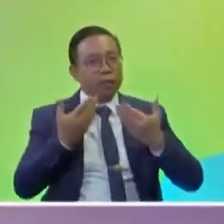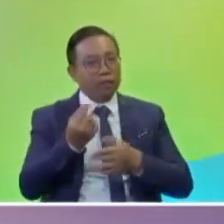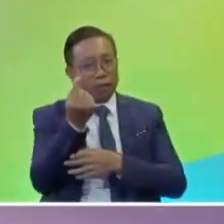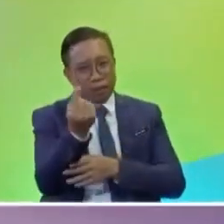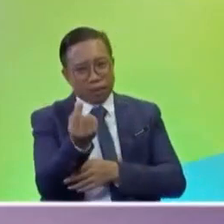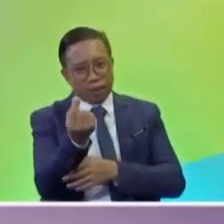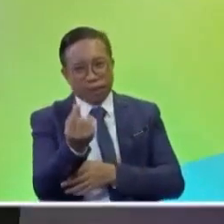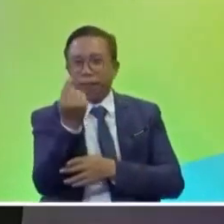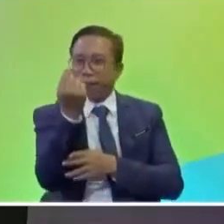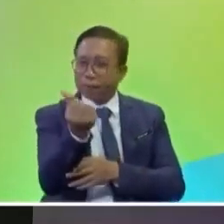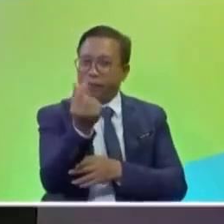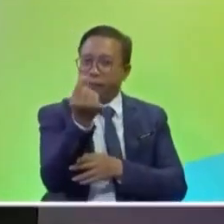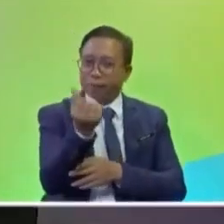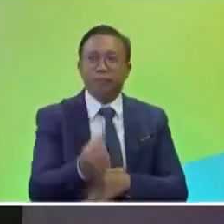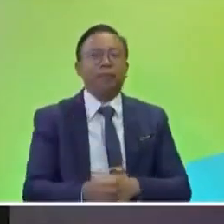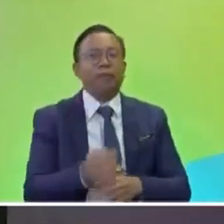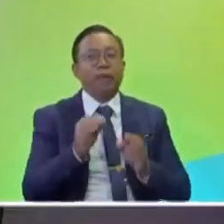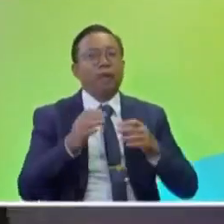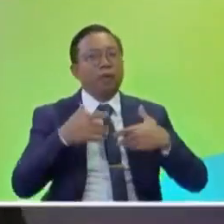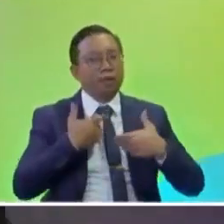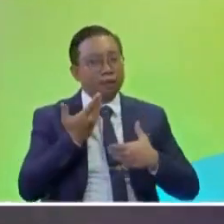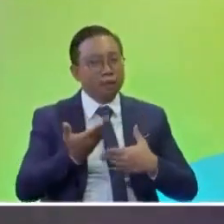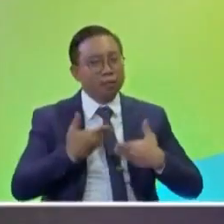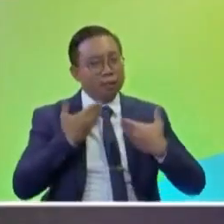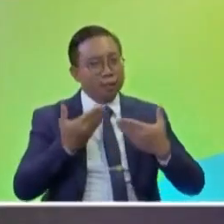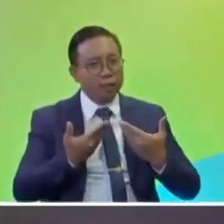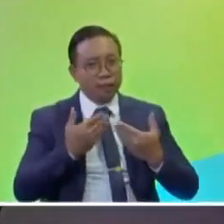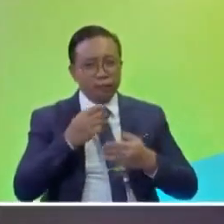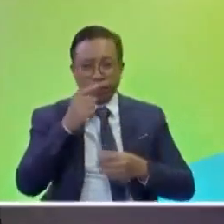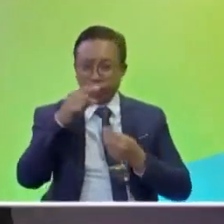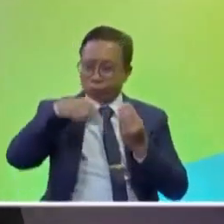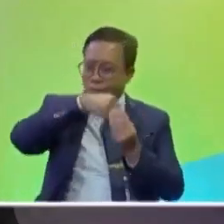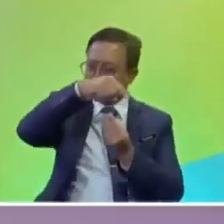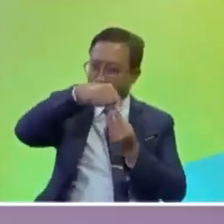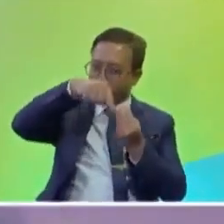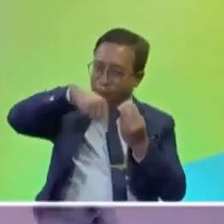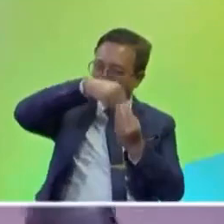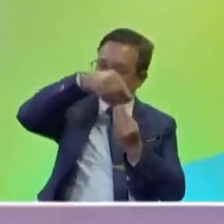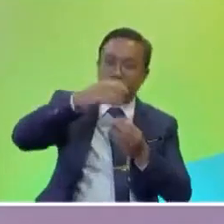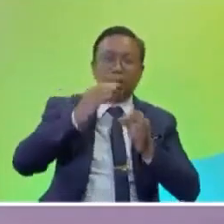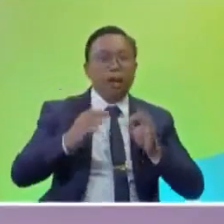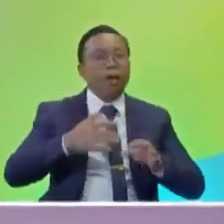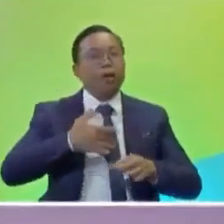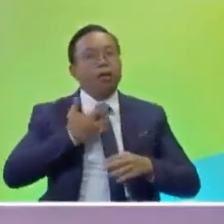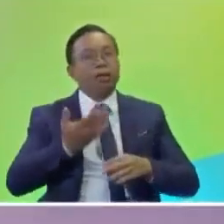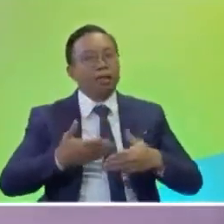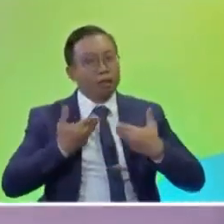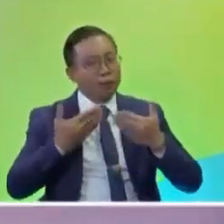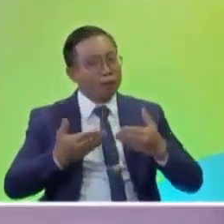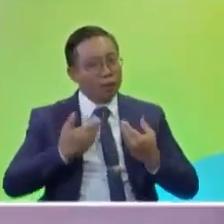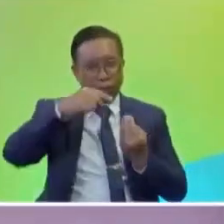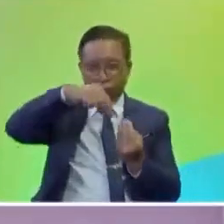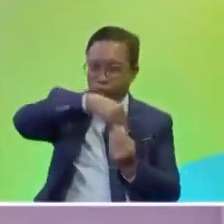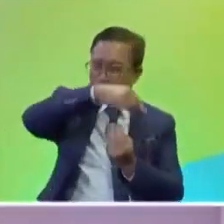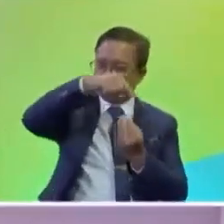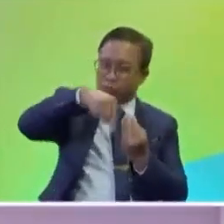gembira, petik jari. Kalau rasa gembira, pusing-pusing. Kalau rasa